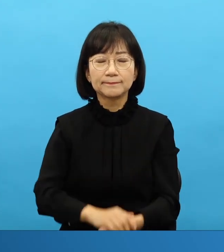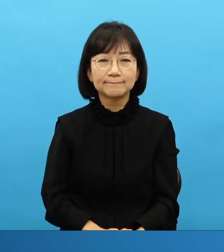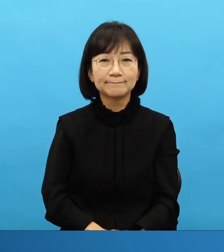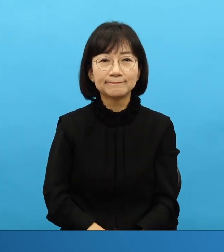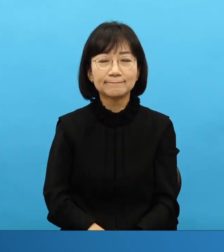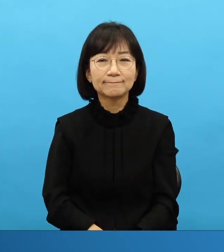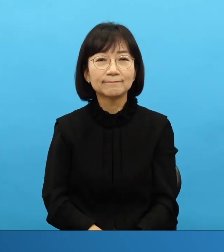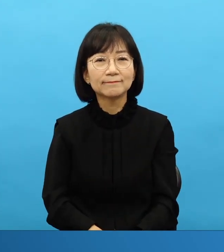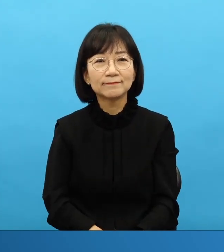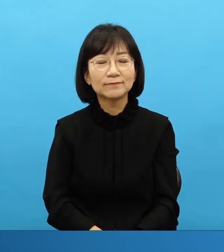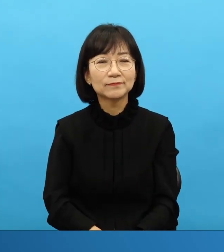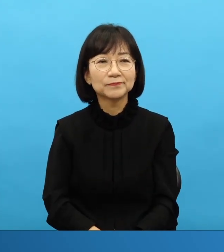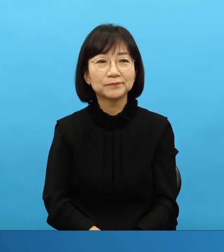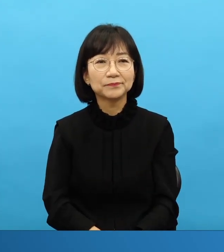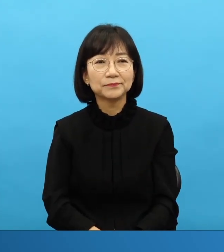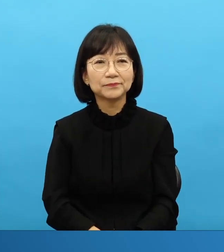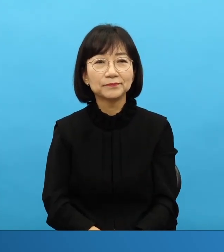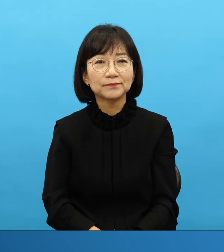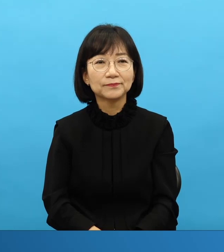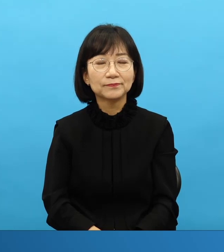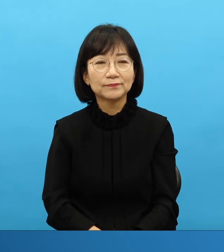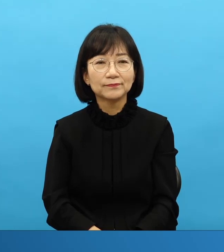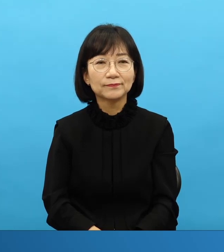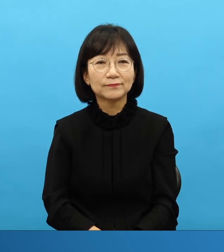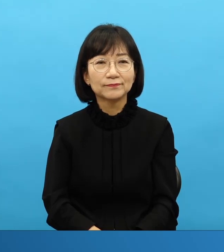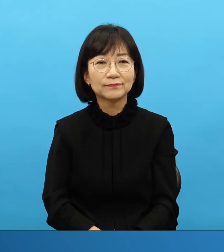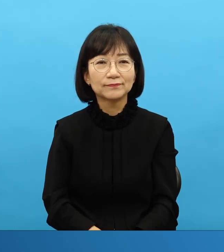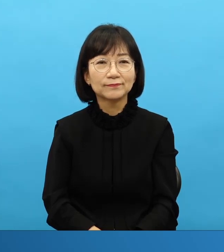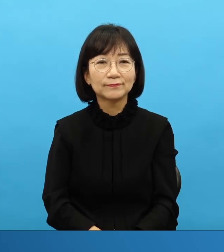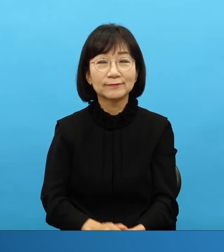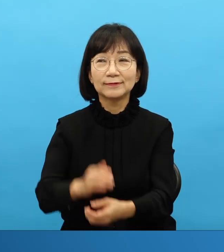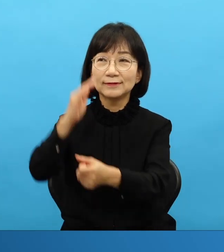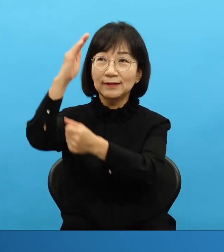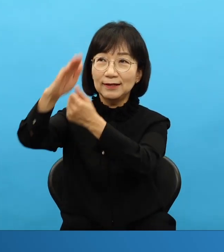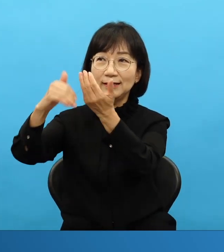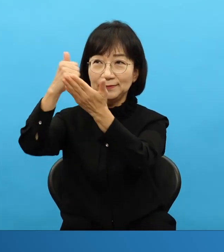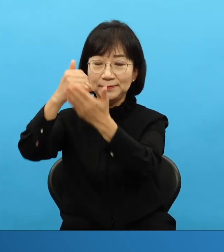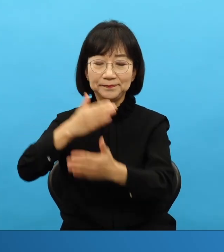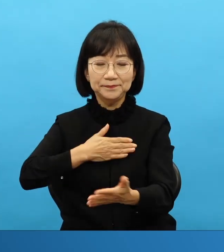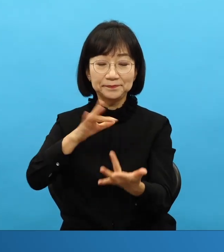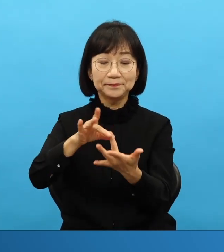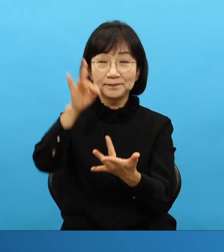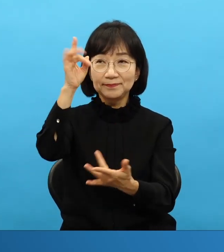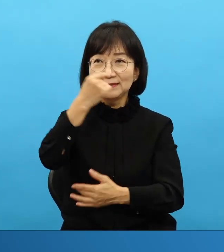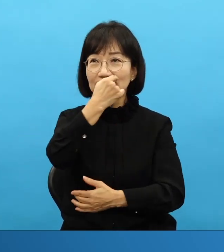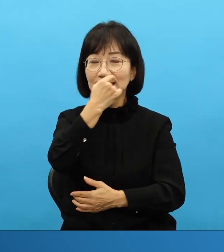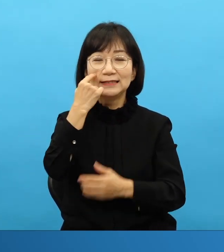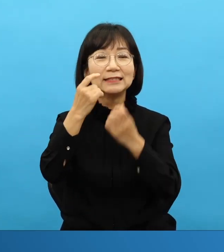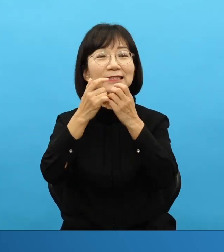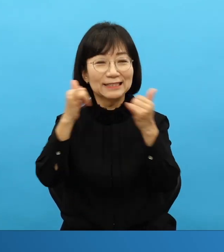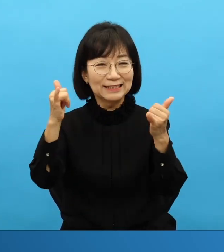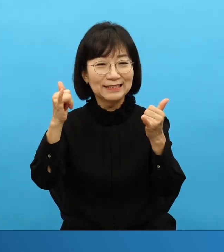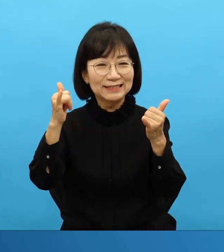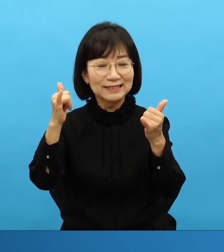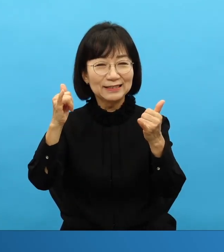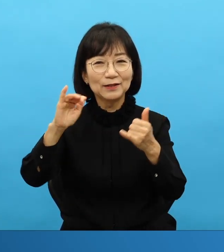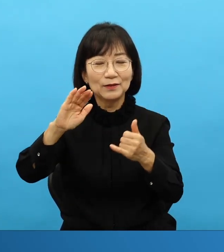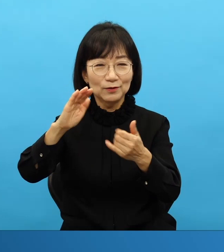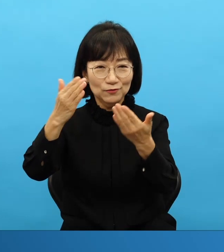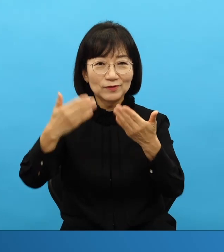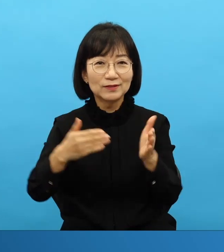他给了我们一切的恩典。 하나님이 저를 정의로 세우신 거예요. 神确立我为证人。 임마누엘 교회 섬긴